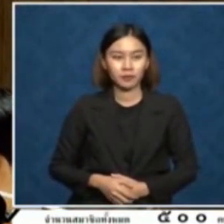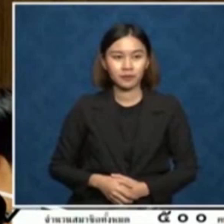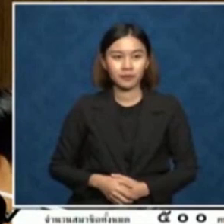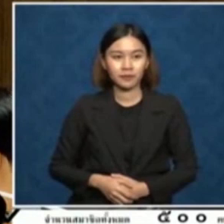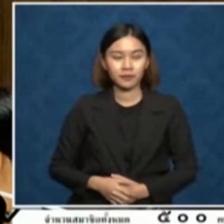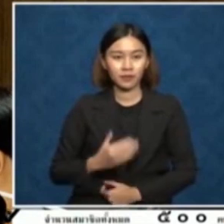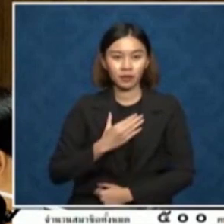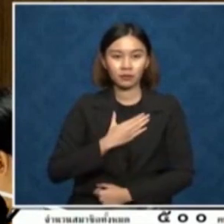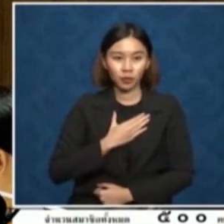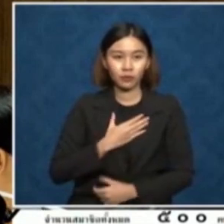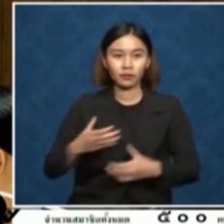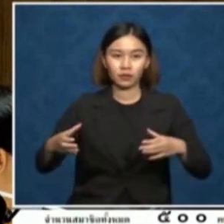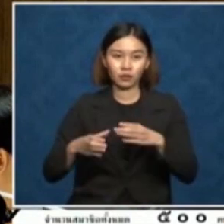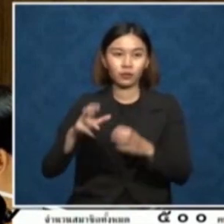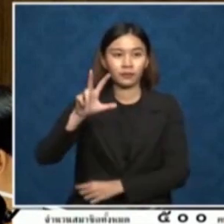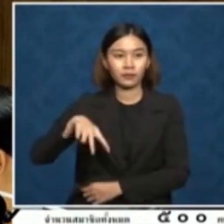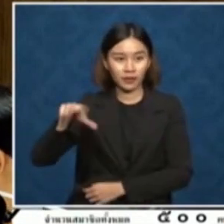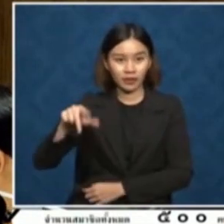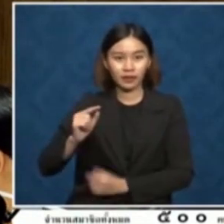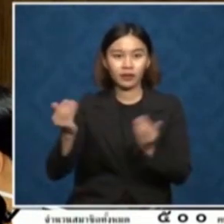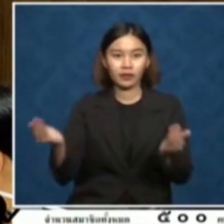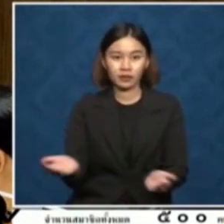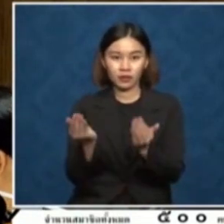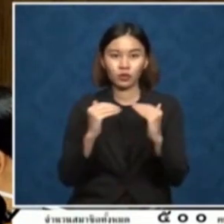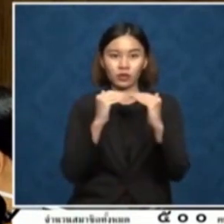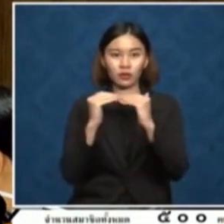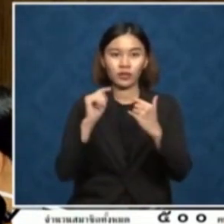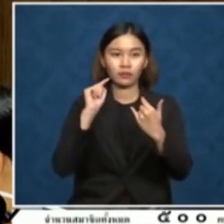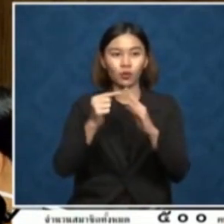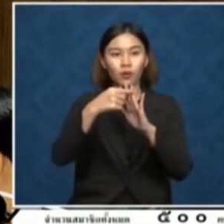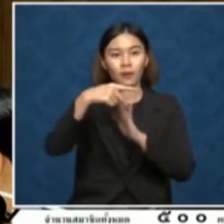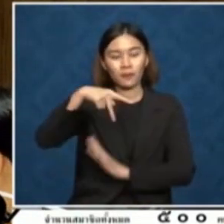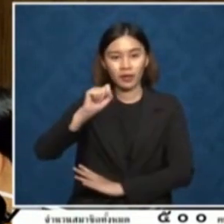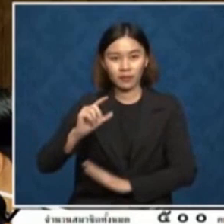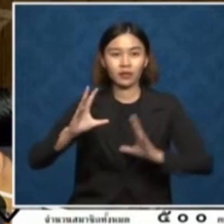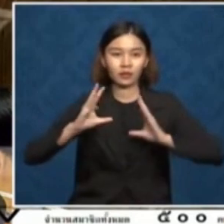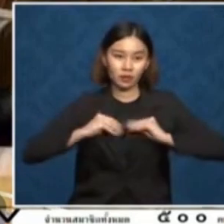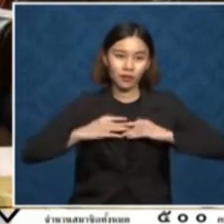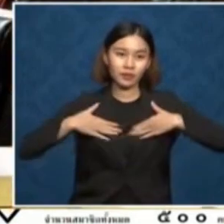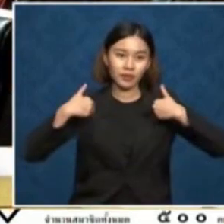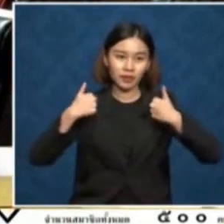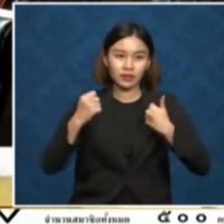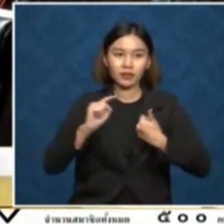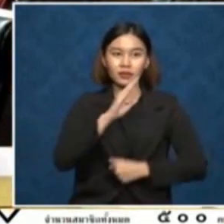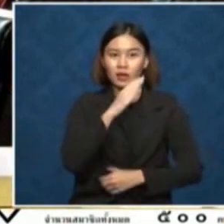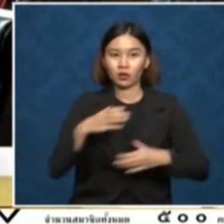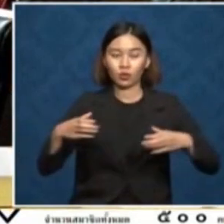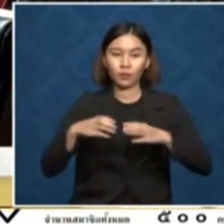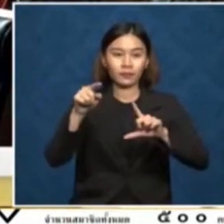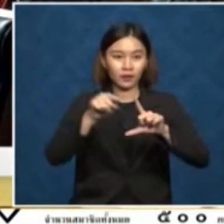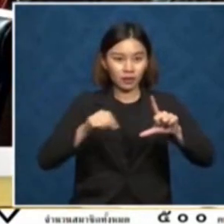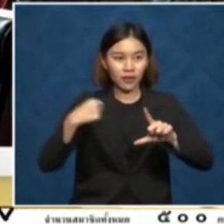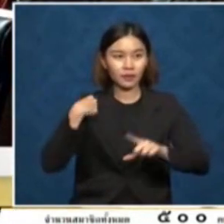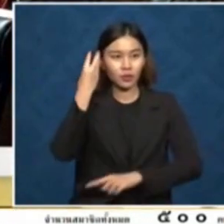โดยหลักการครับกับผมและพรรคเพื่อไทยเองครับท่านประธานสนับสนุนความเท่าเทียมทางเพศและก็ยินดีมากๆครับถ้าพรรคก้าวไกลเนี่ย